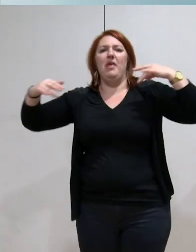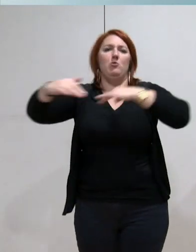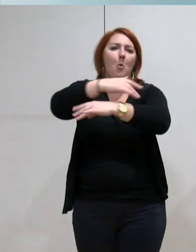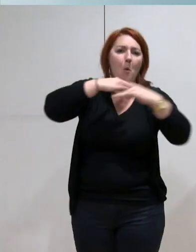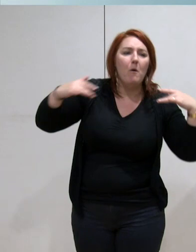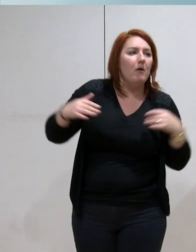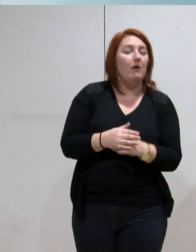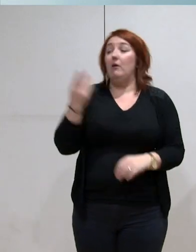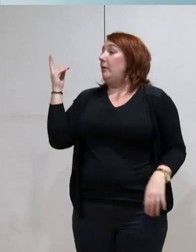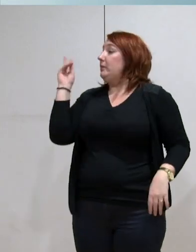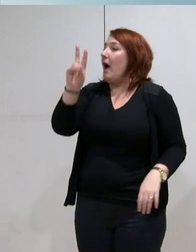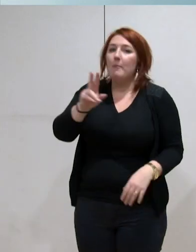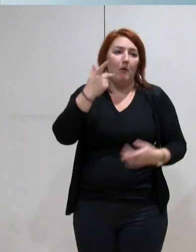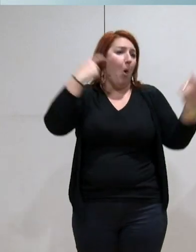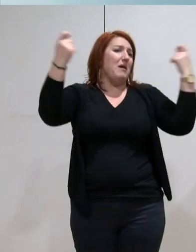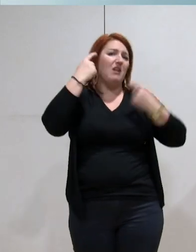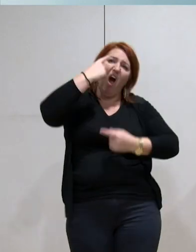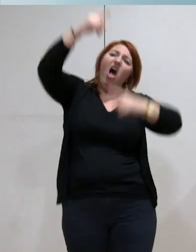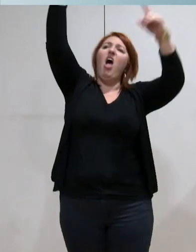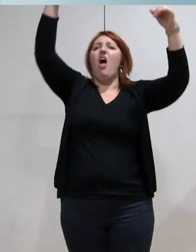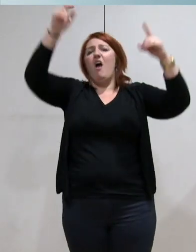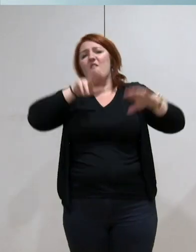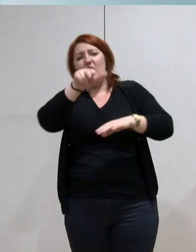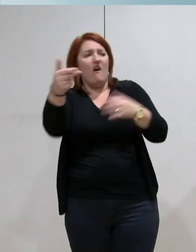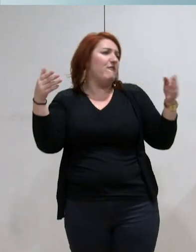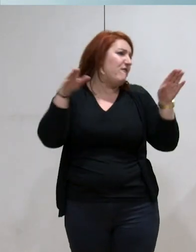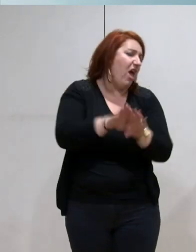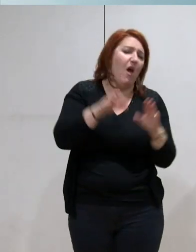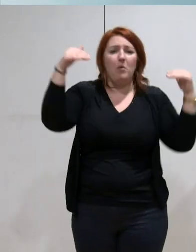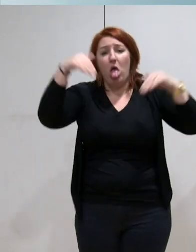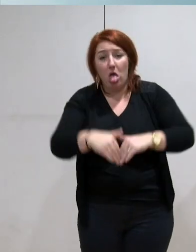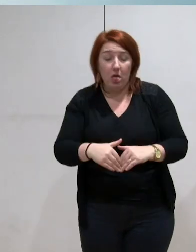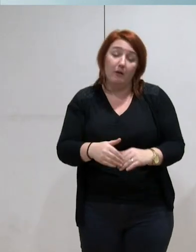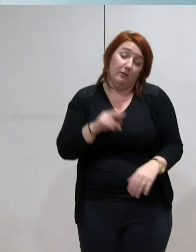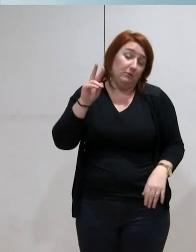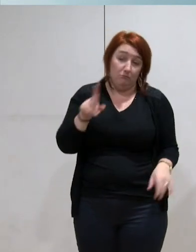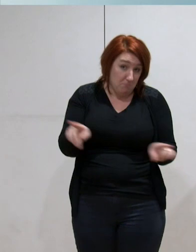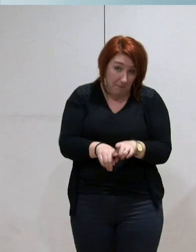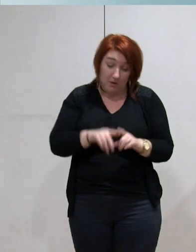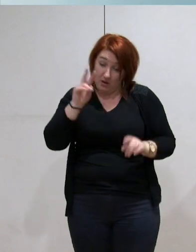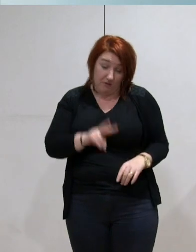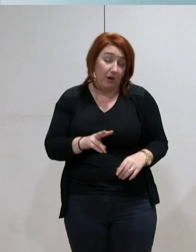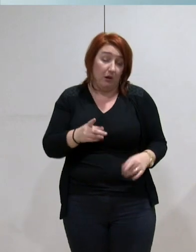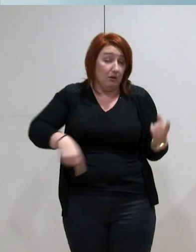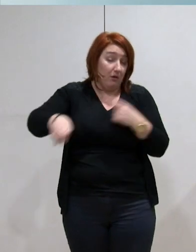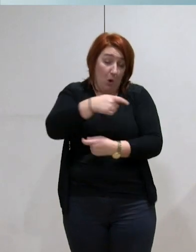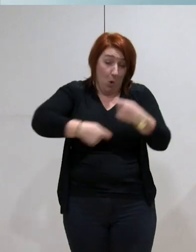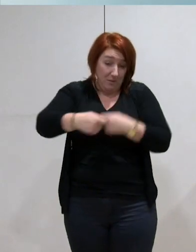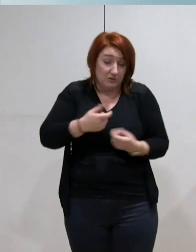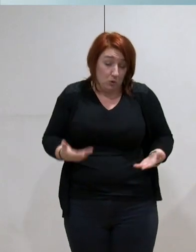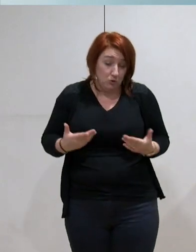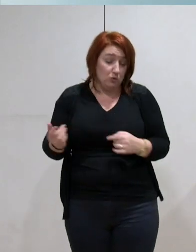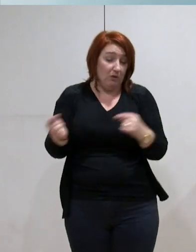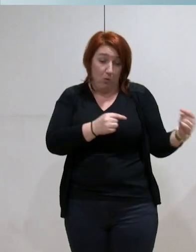de l'arrivée du tram et qui effectivement sont inquiets de des plans de circulation aujourd'hui